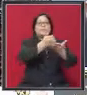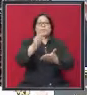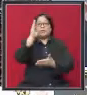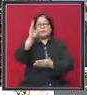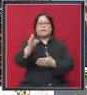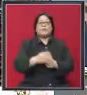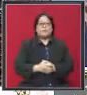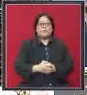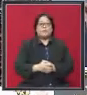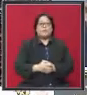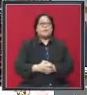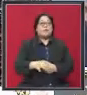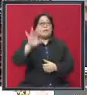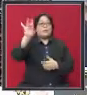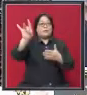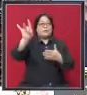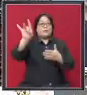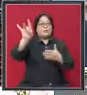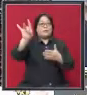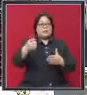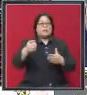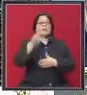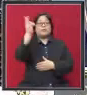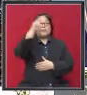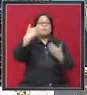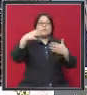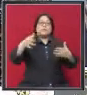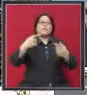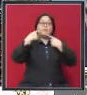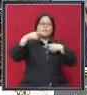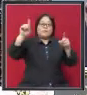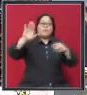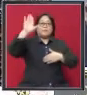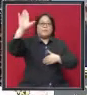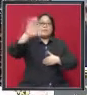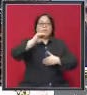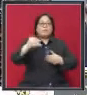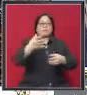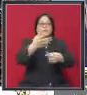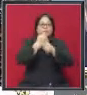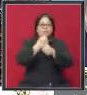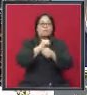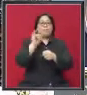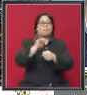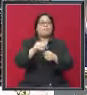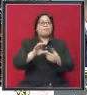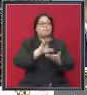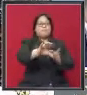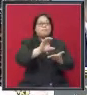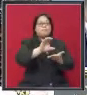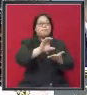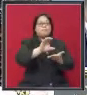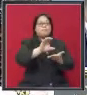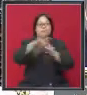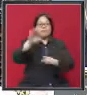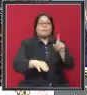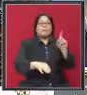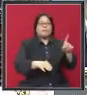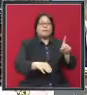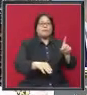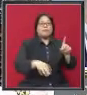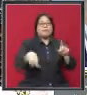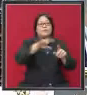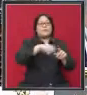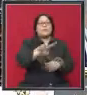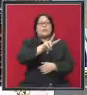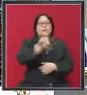bantuan langsung. Dalam 8 bulan sahaja, kerajaan ini telah berjanji dan menunaikan janji dengan menyalurkan